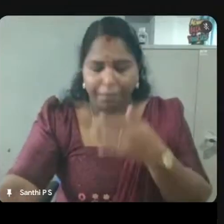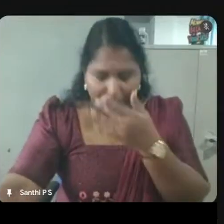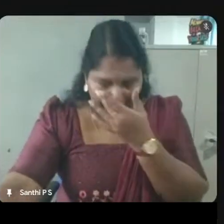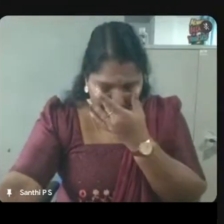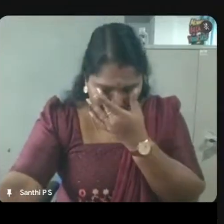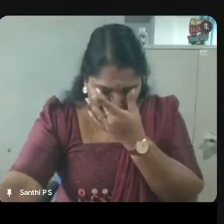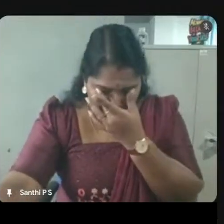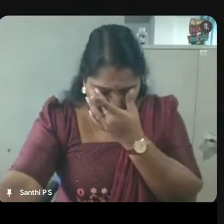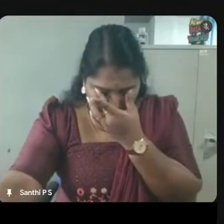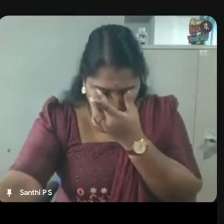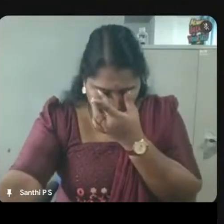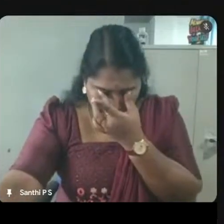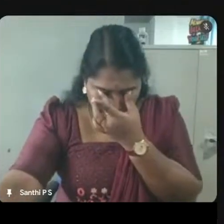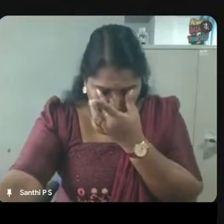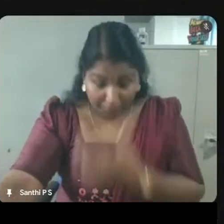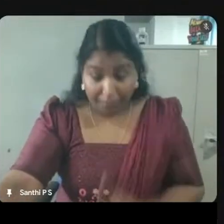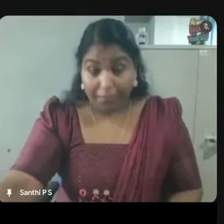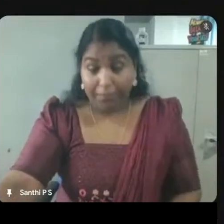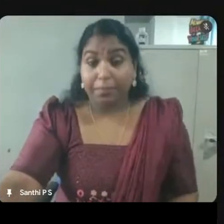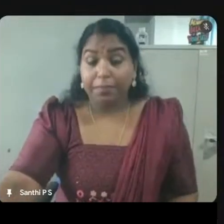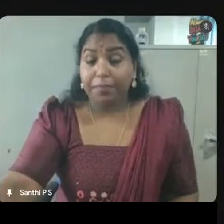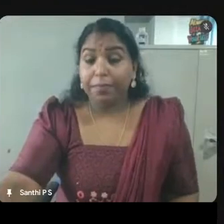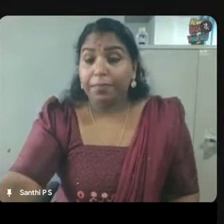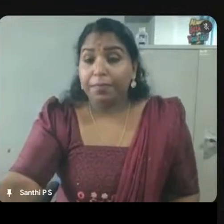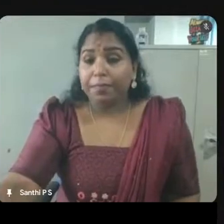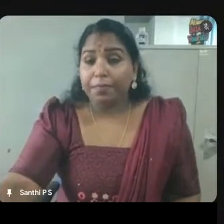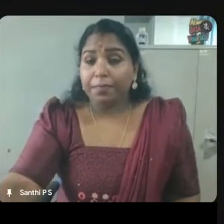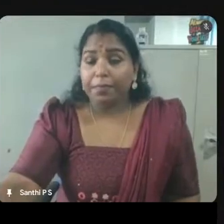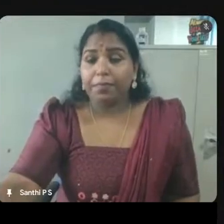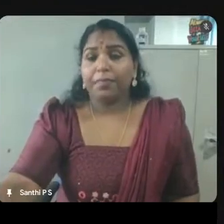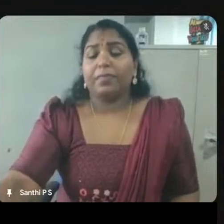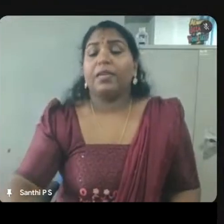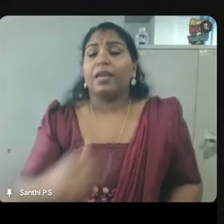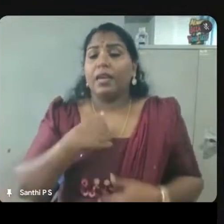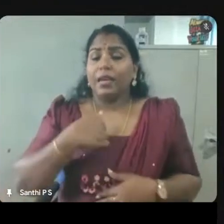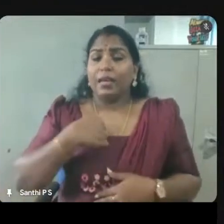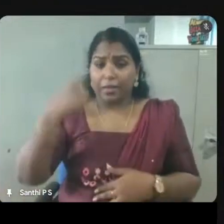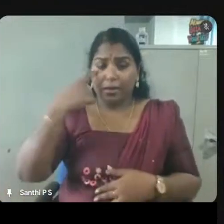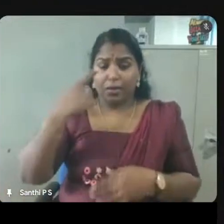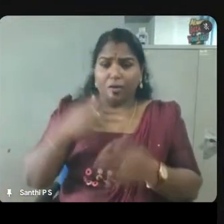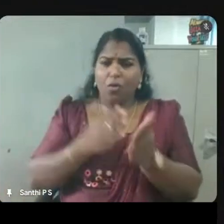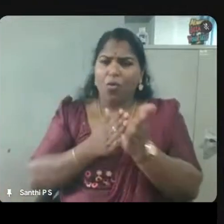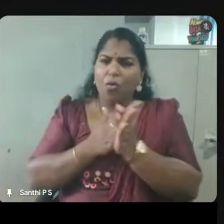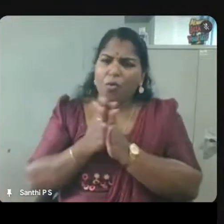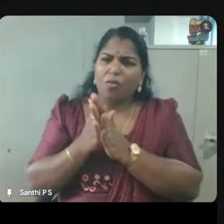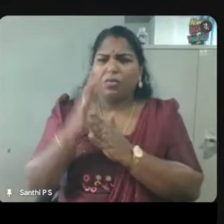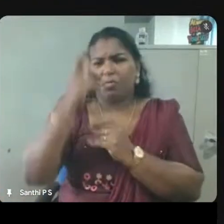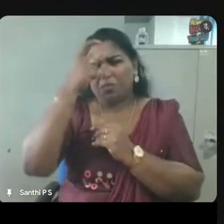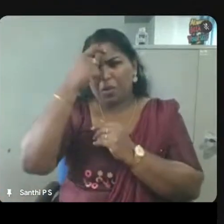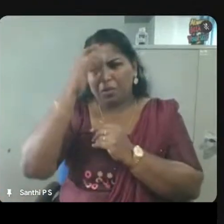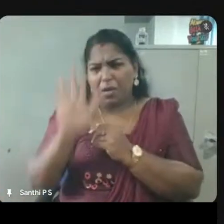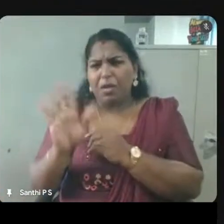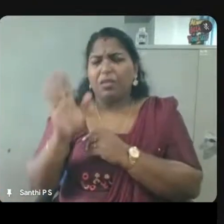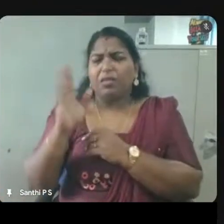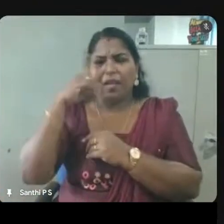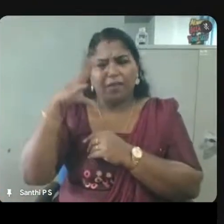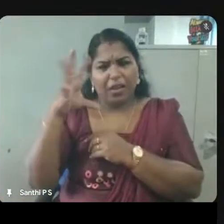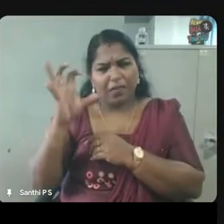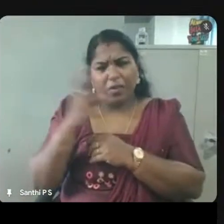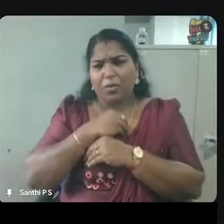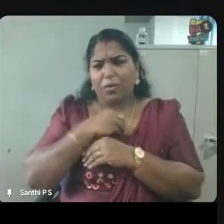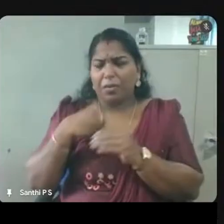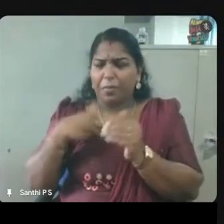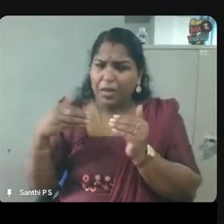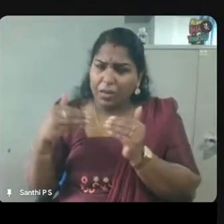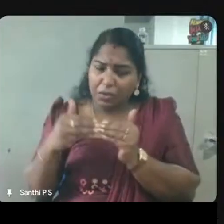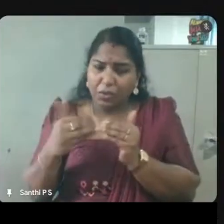മറ്റൊരു ചോദ്യം ചോദിച്ചിട്ടുള്ളത്, എനിക്കിപ്പോഴും കണ്ണിന് അസ്വസ്ഥതയാണ്, തലവേദനയുമുണ്ട്, ഡോക്ടറിനെ കണ്ടു, കണ്ണിന് ഡ്രൈനെസ് ഉണ്ട്, ഡ്രോപ്സ്